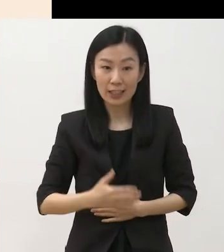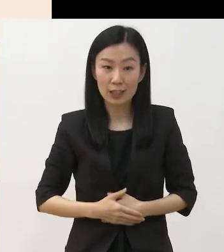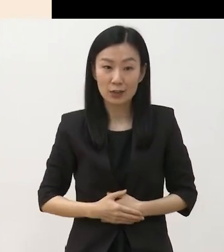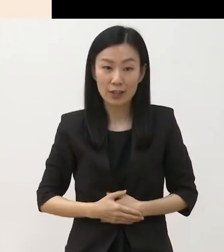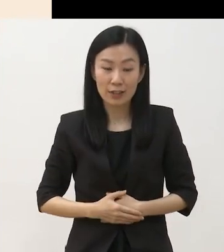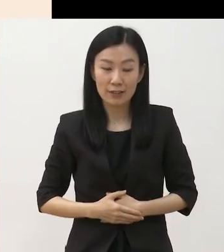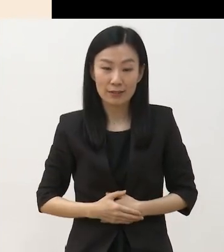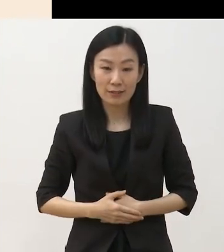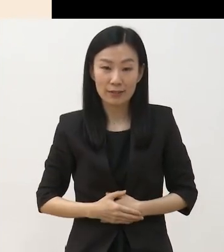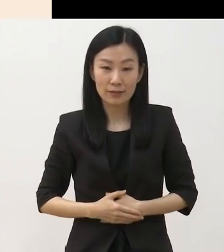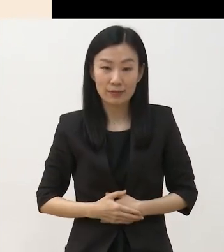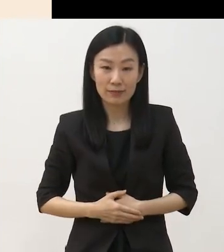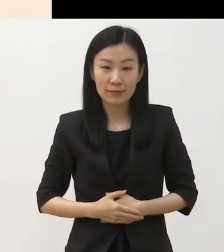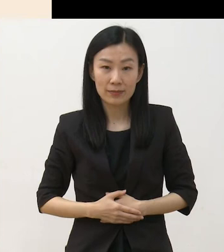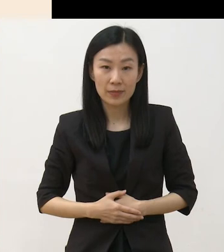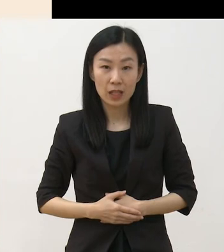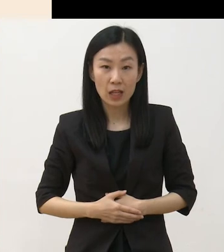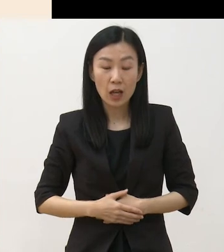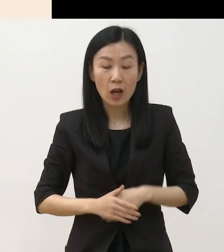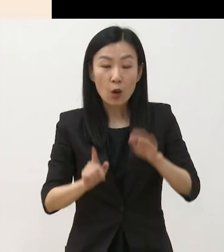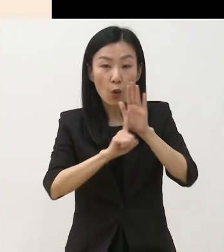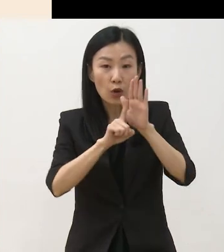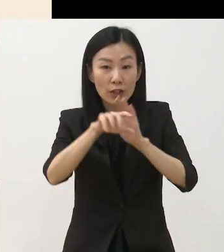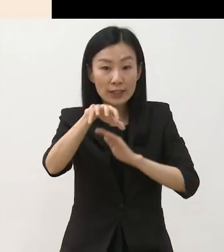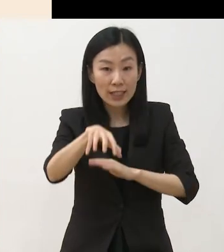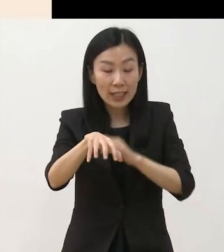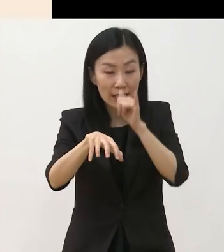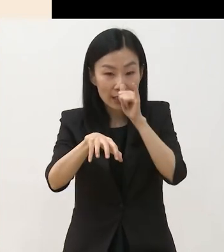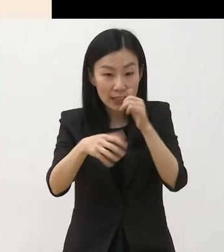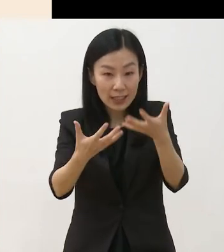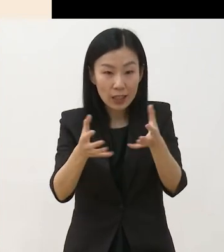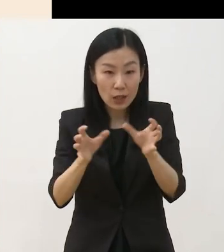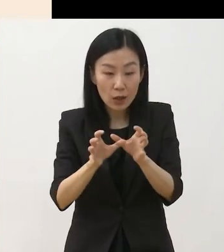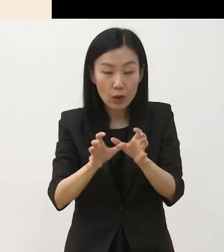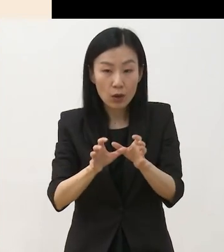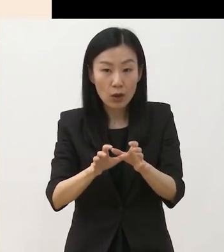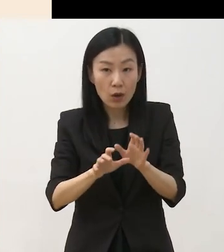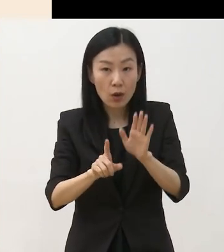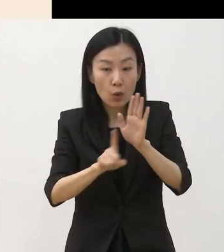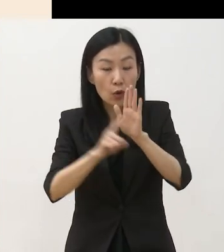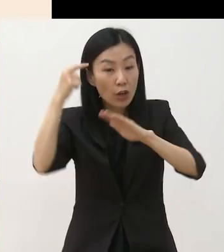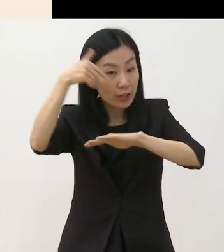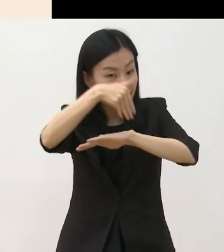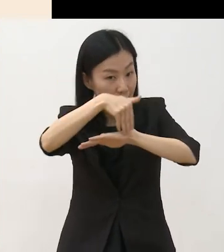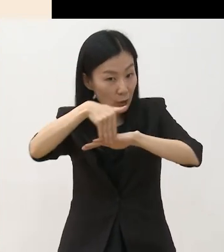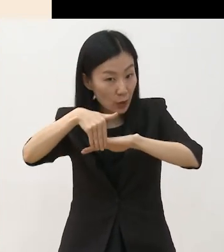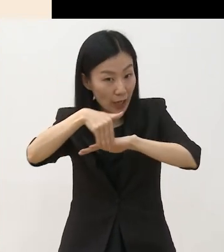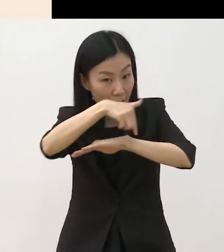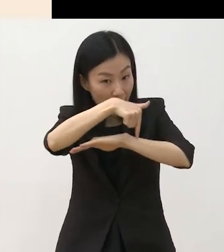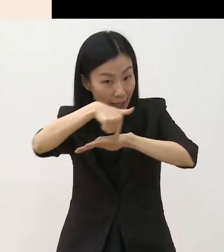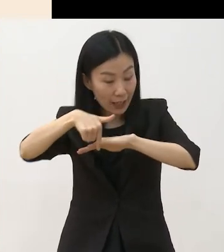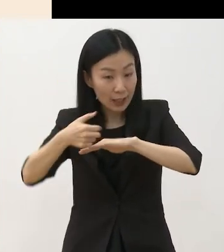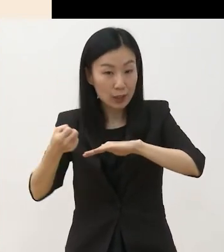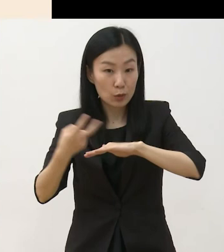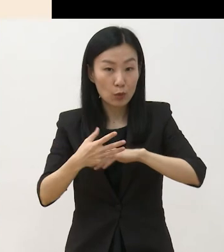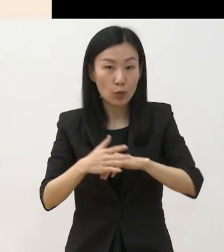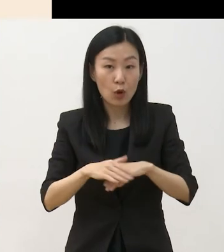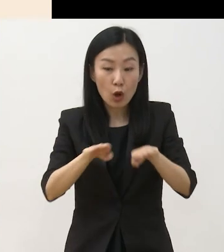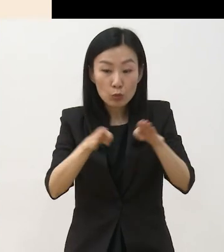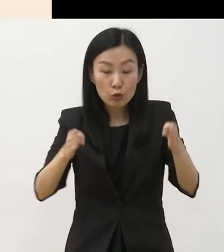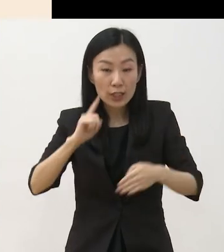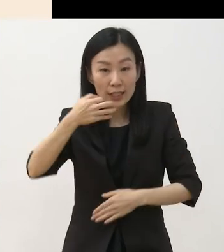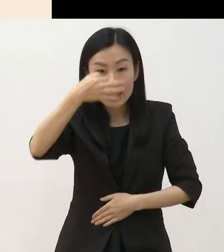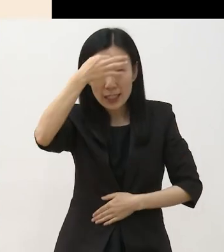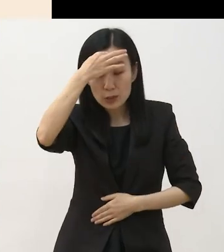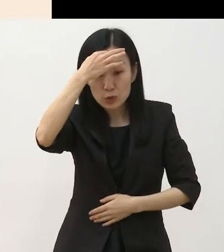그다음에 공연장을 보유하고 있는 단체의 경우는 공연 기획과 그다음에 무대 예술 분야